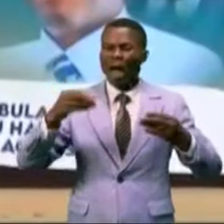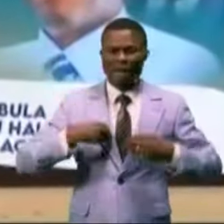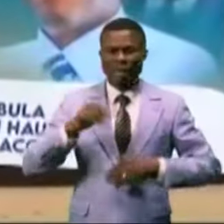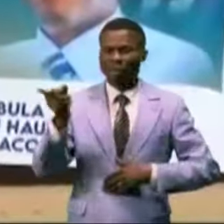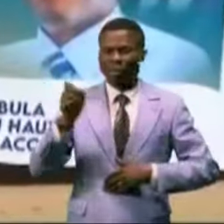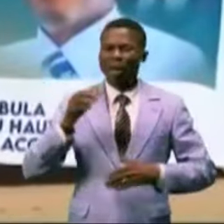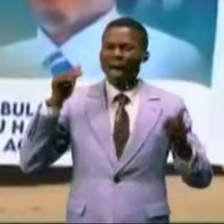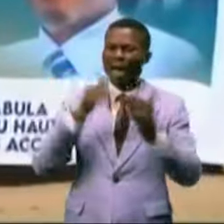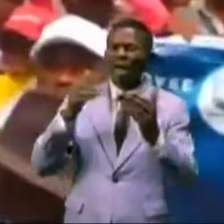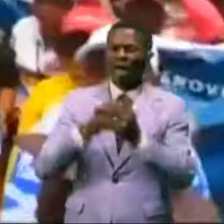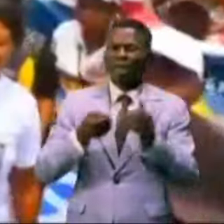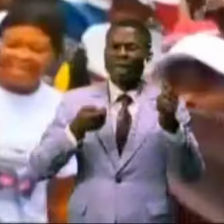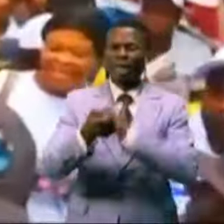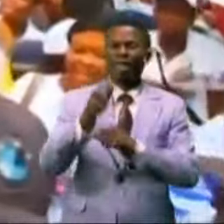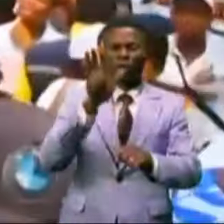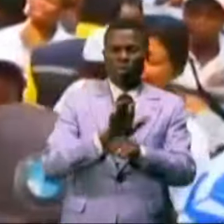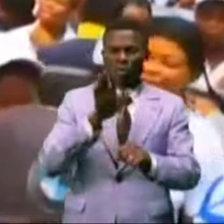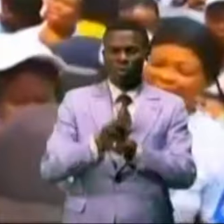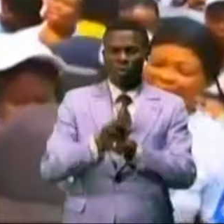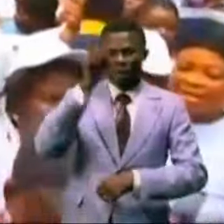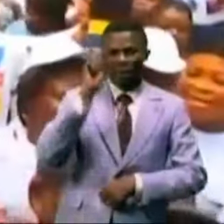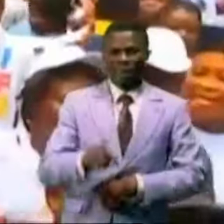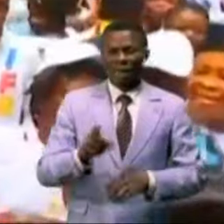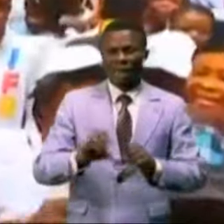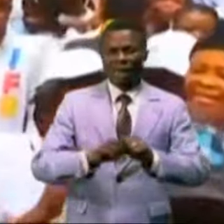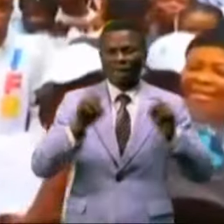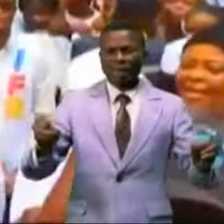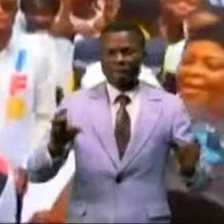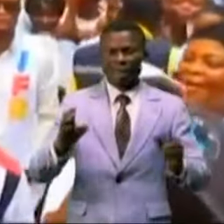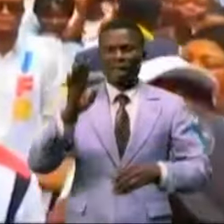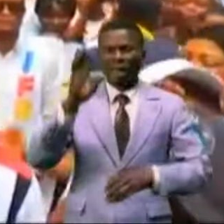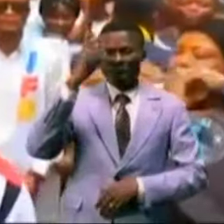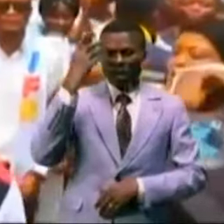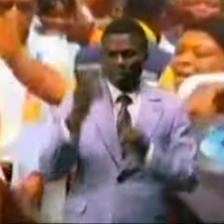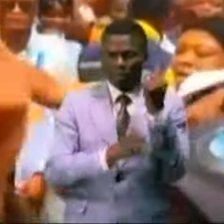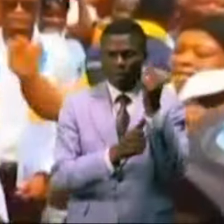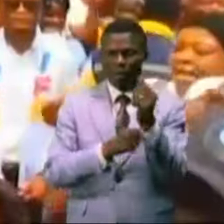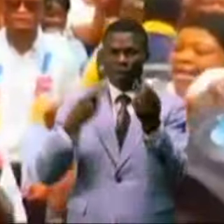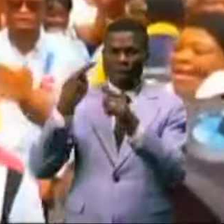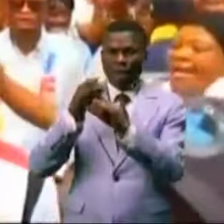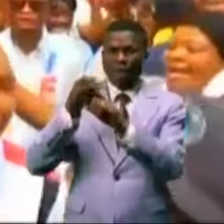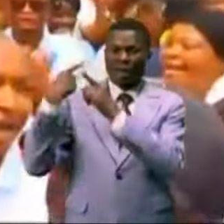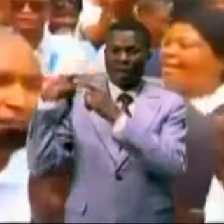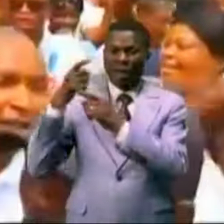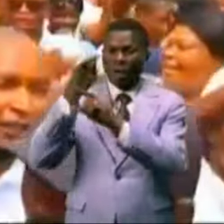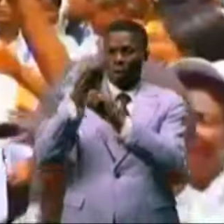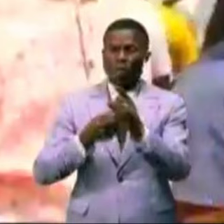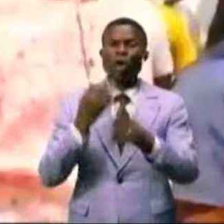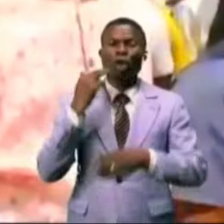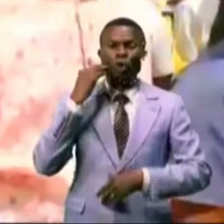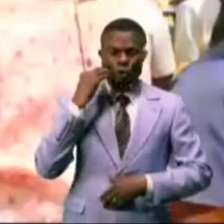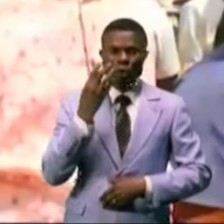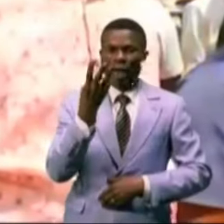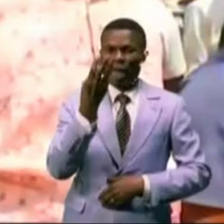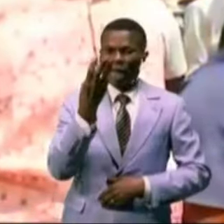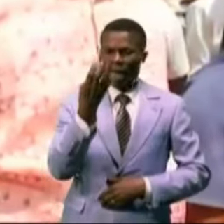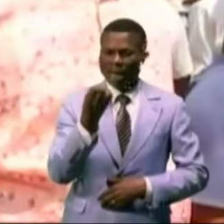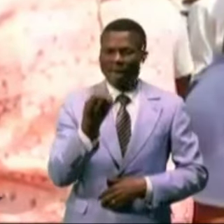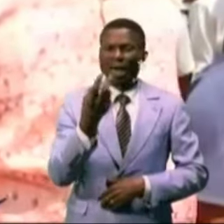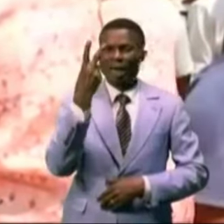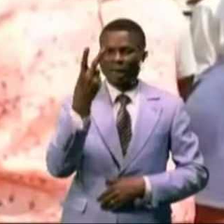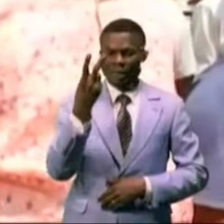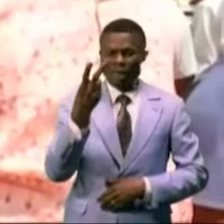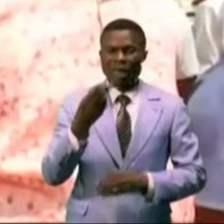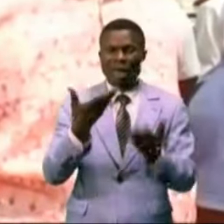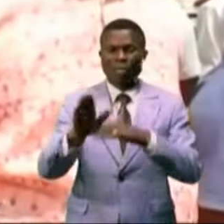qui ont coûté la vie à 150 personnes depuis le début du mois de juin, dont au moins 42 dans une nouvelle attaque le week-end